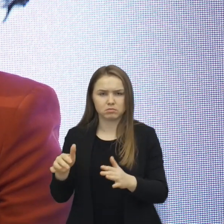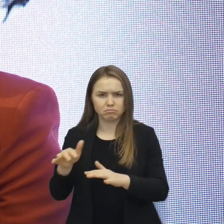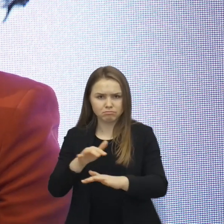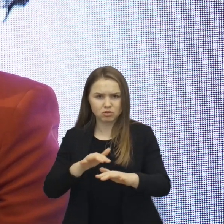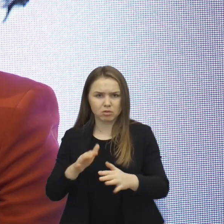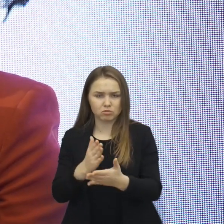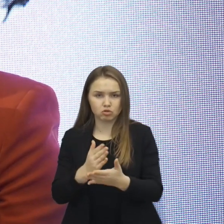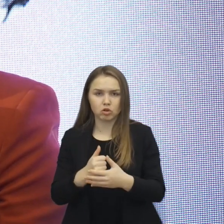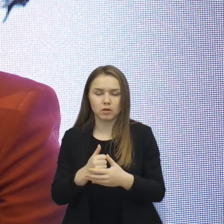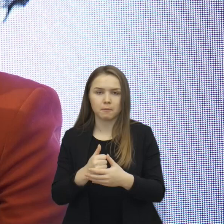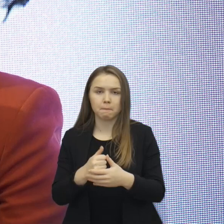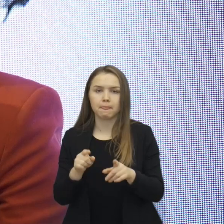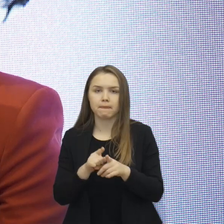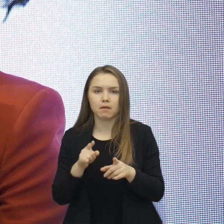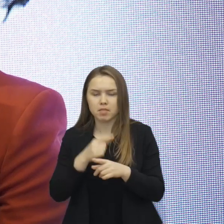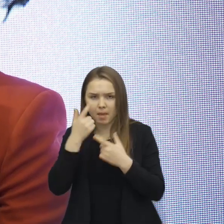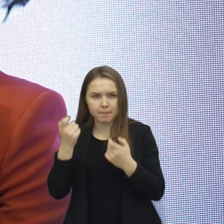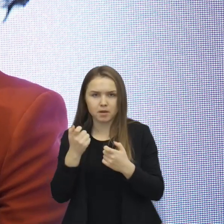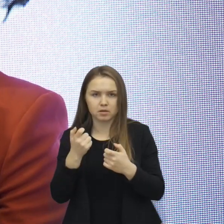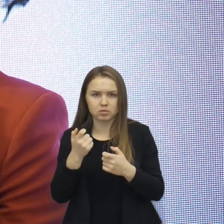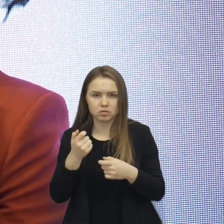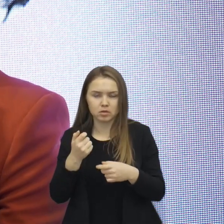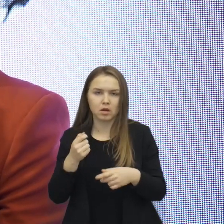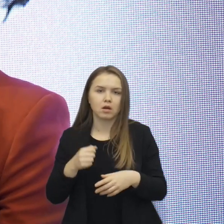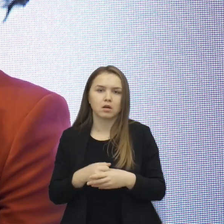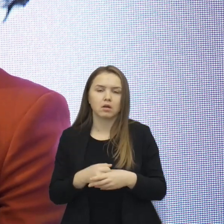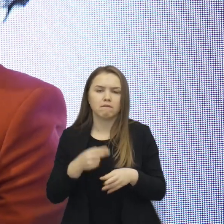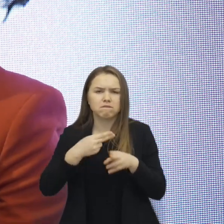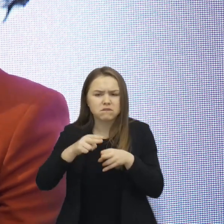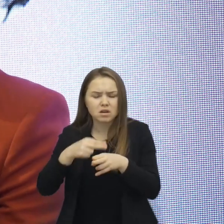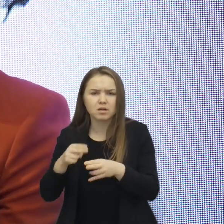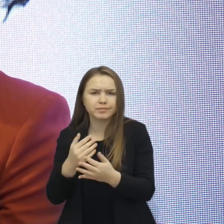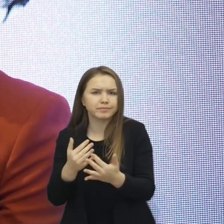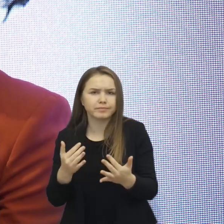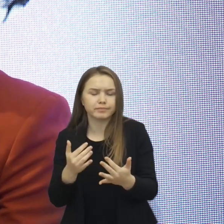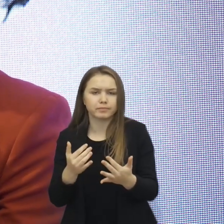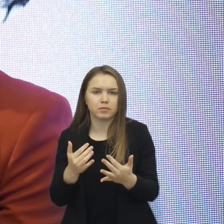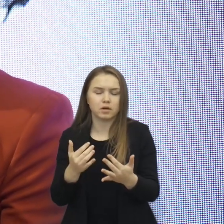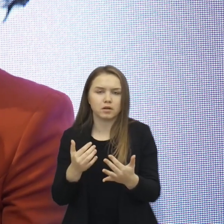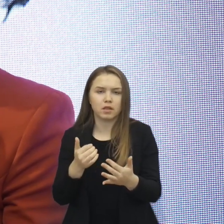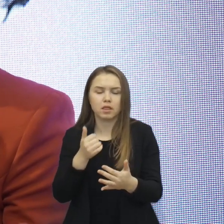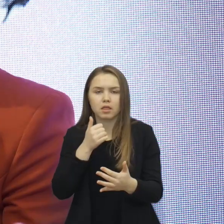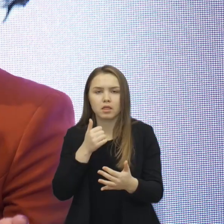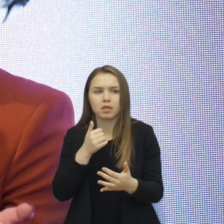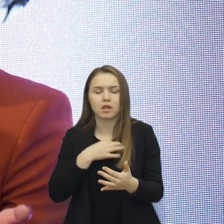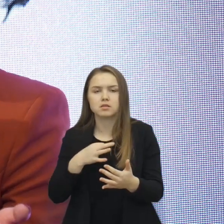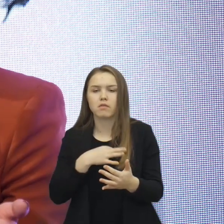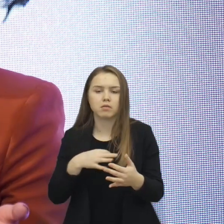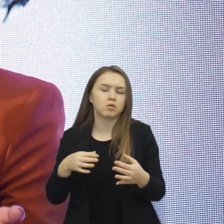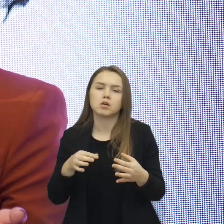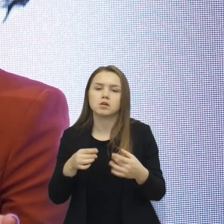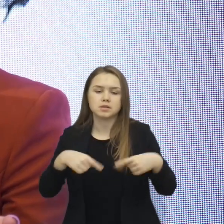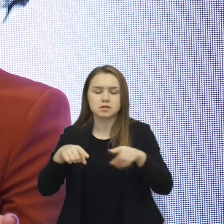kaip neapykantos nusikaltimai ir diskriminacija bet kokiose sritise. Norėtųsi